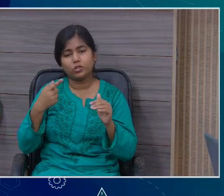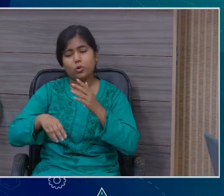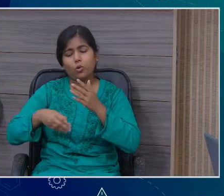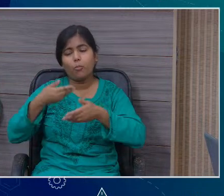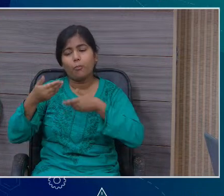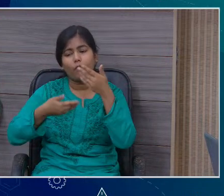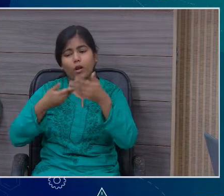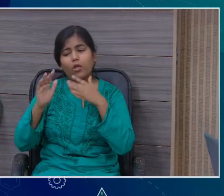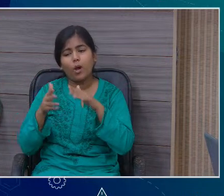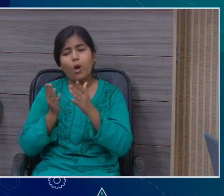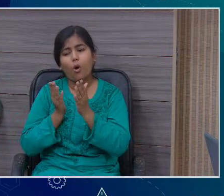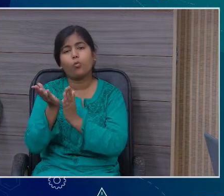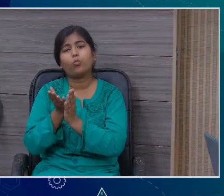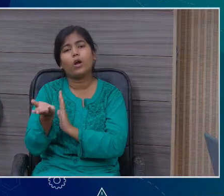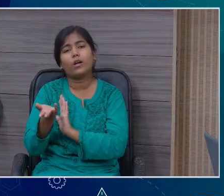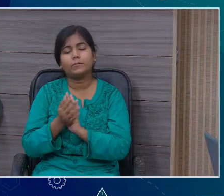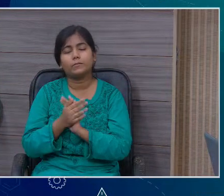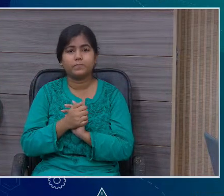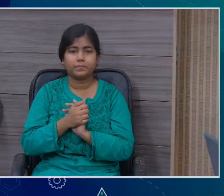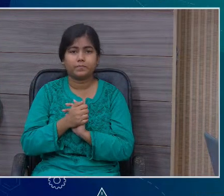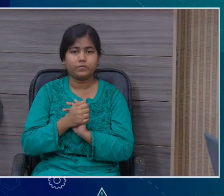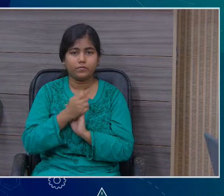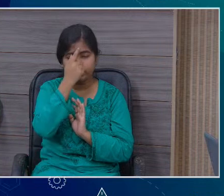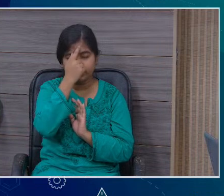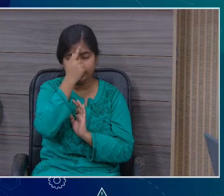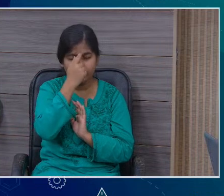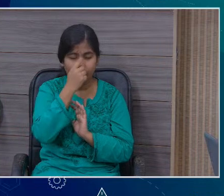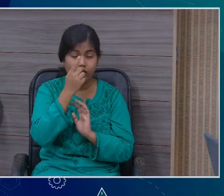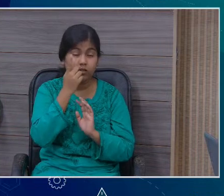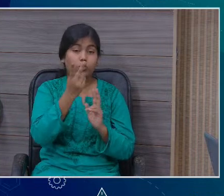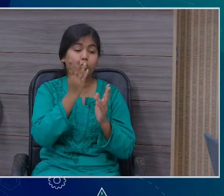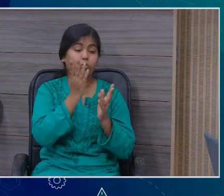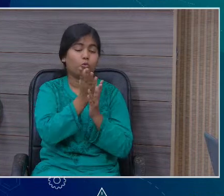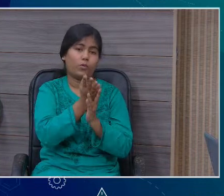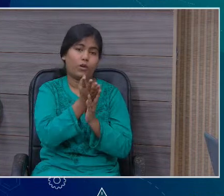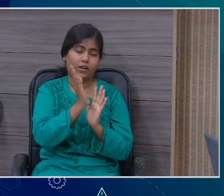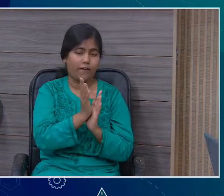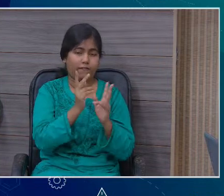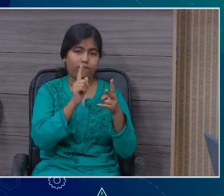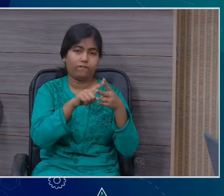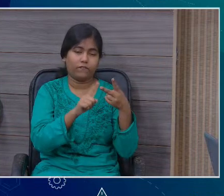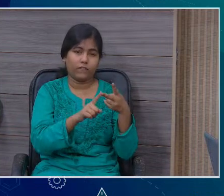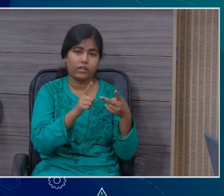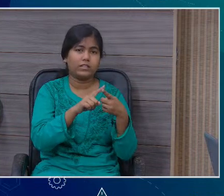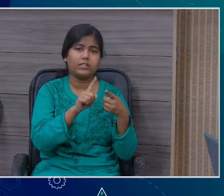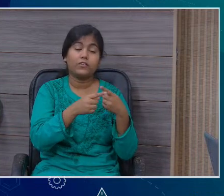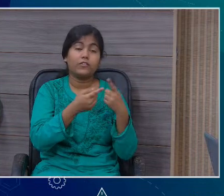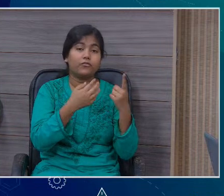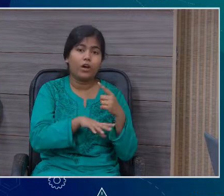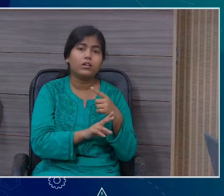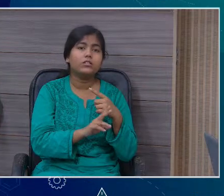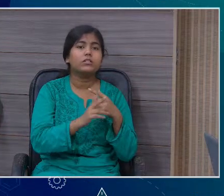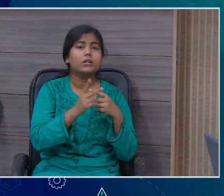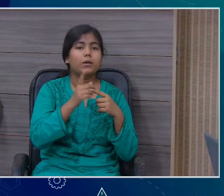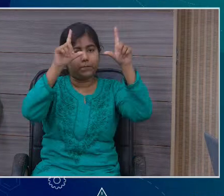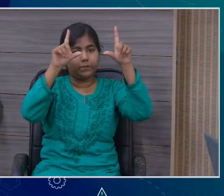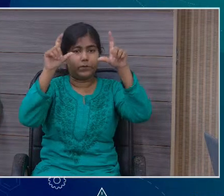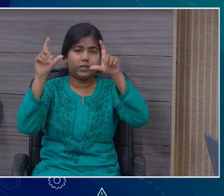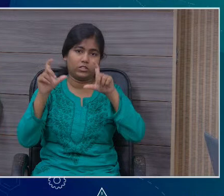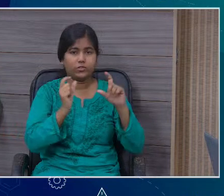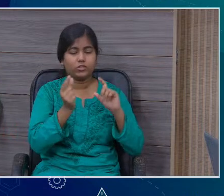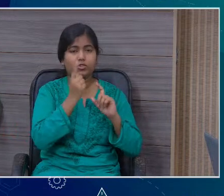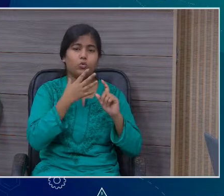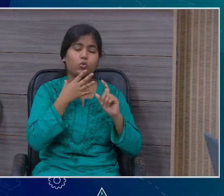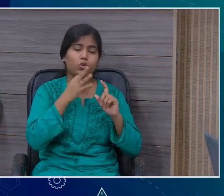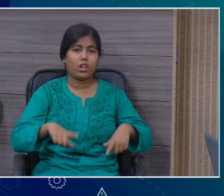मैम, इसके लिए वी हैव टू मेथड्स. फर्स्टली व्हाट वी कैन डू इज, लाइक आई टोल्ड, दैट वी कैन यूज पिक्चर्स, रियल लाइफ